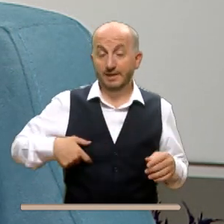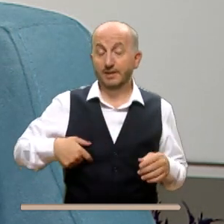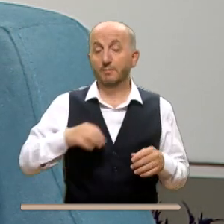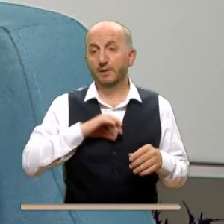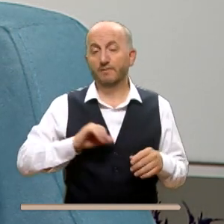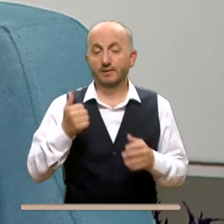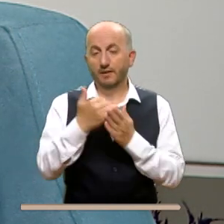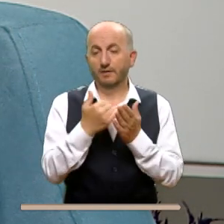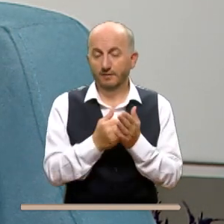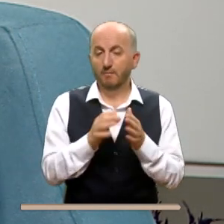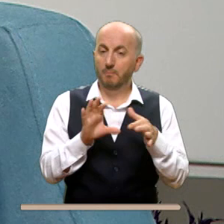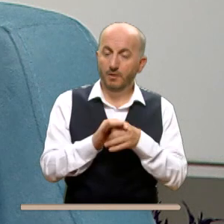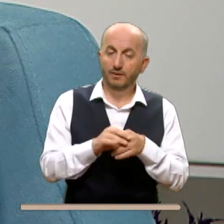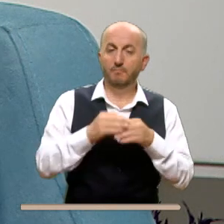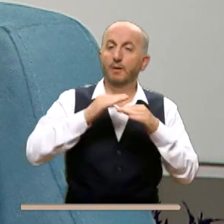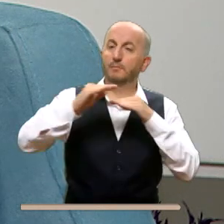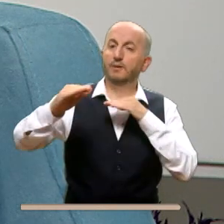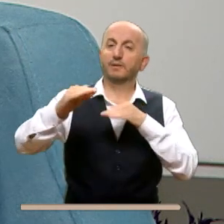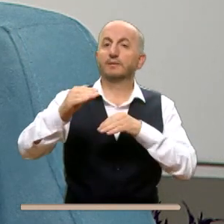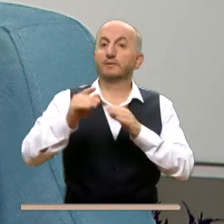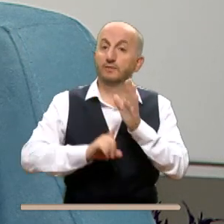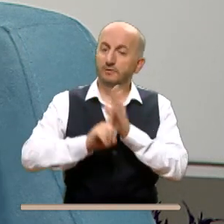efendim dert edinen